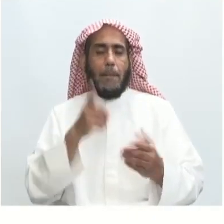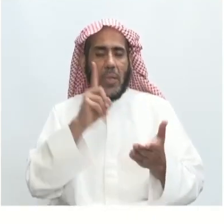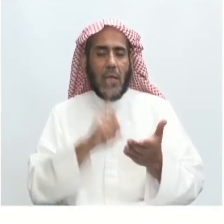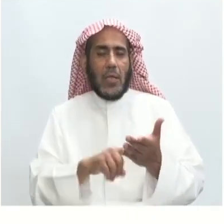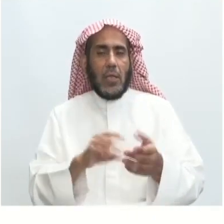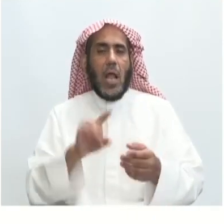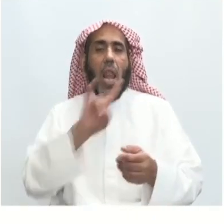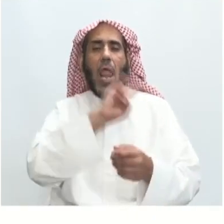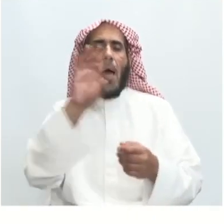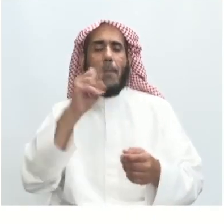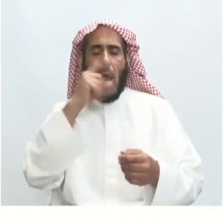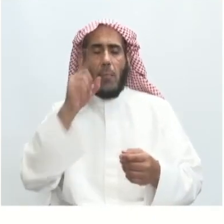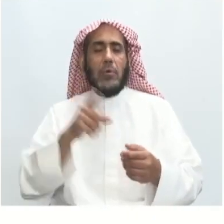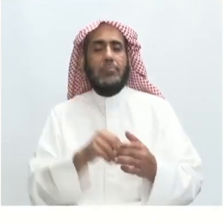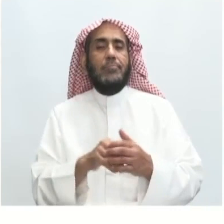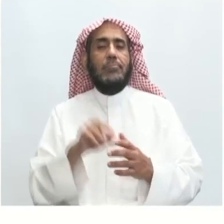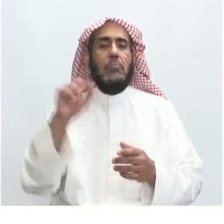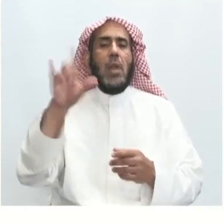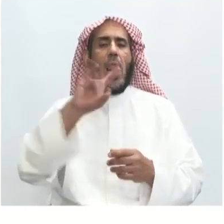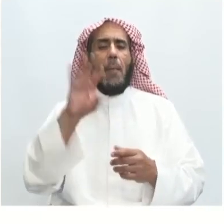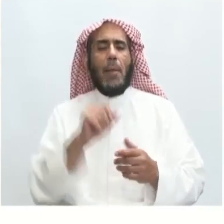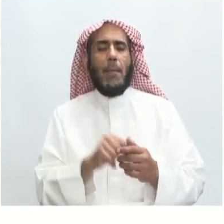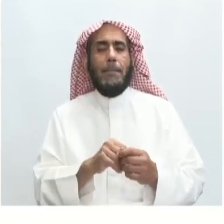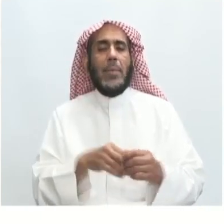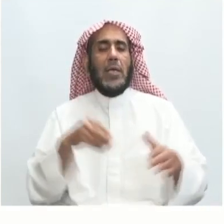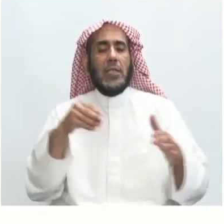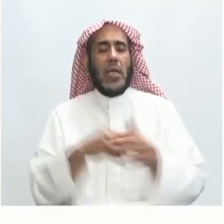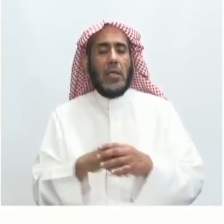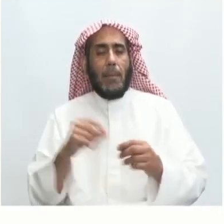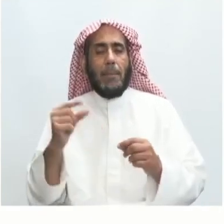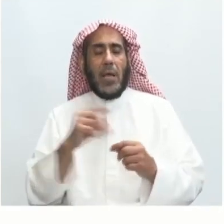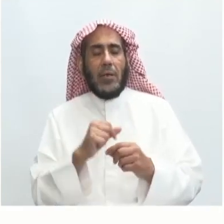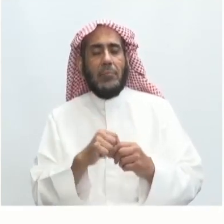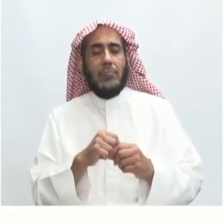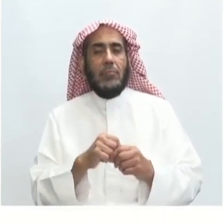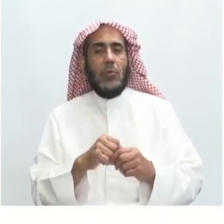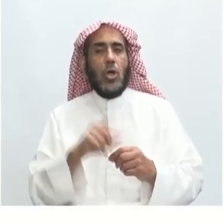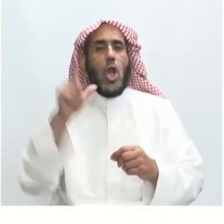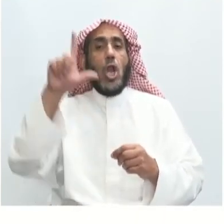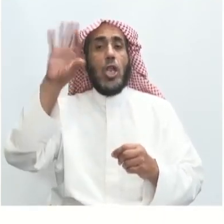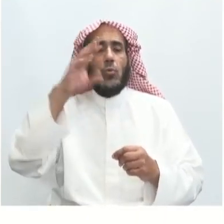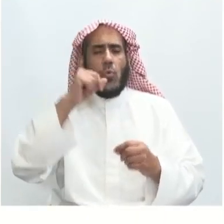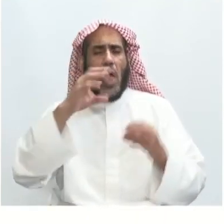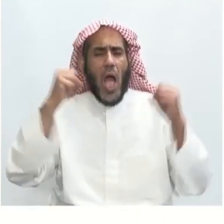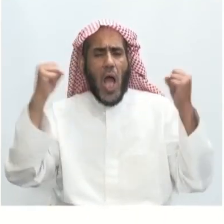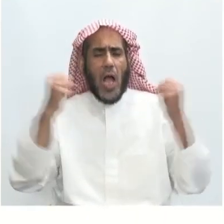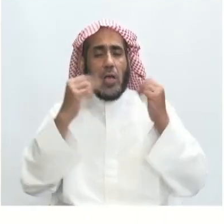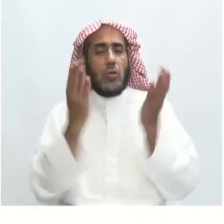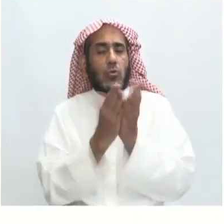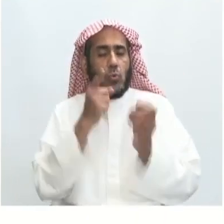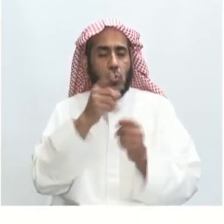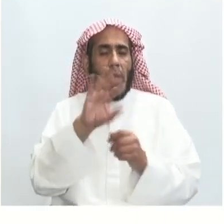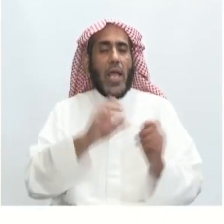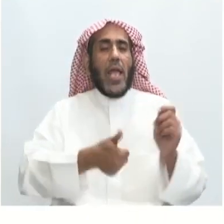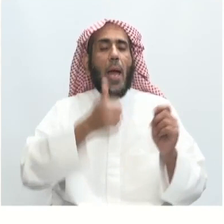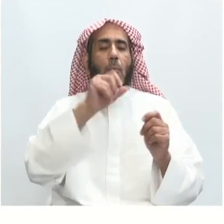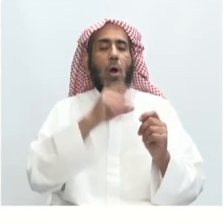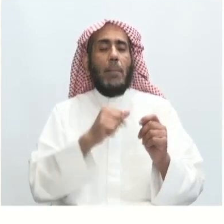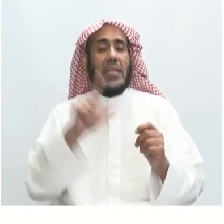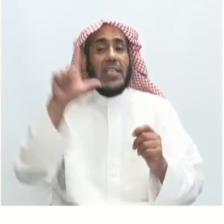طلبي لام الامر هنا دخل في معنى الامر لتذاكر دروسك يا محمد